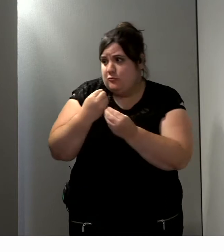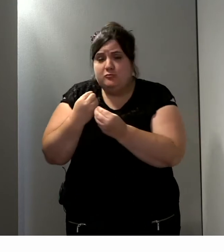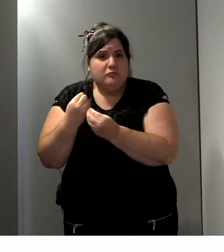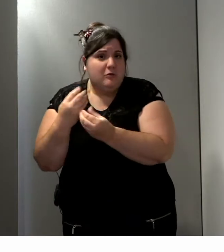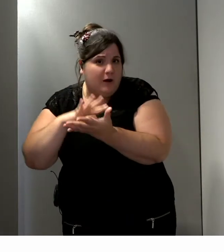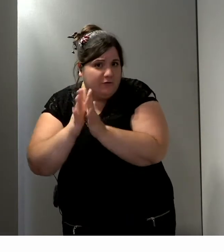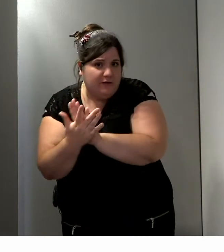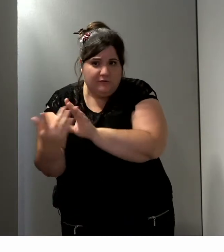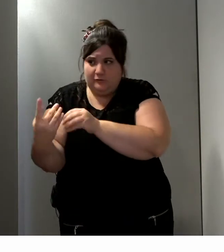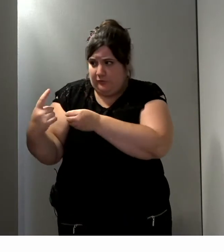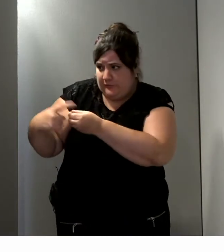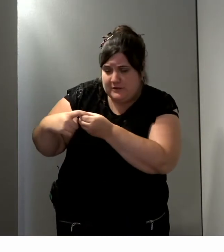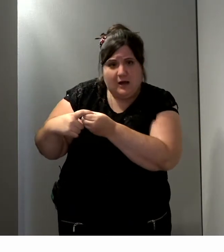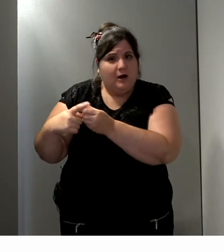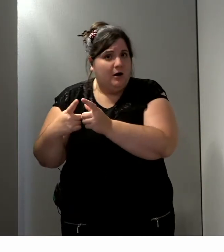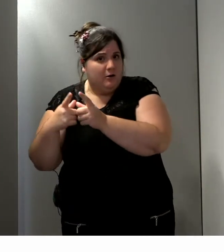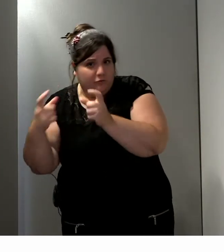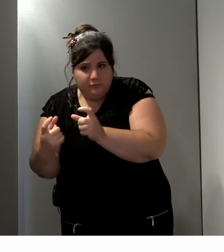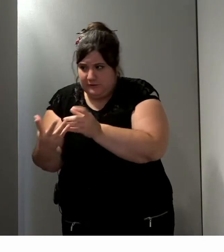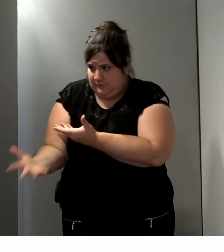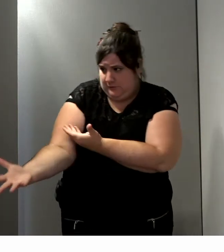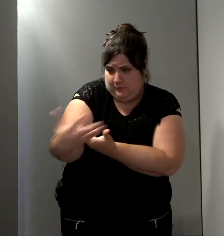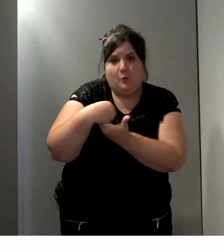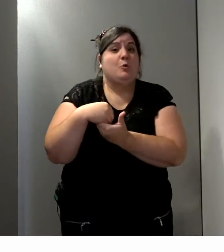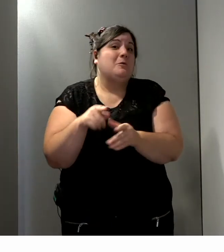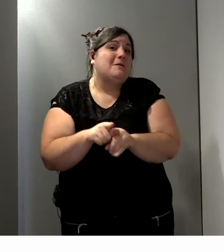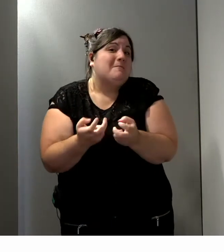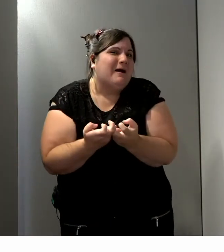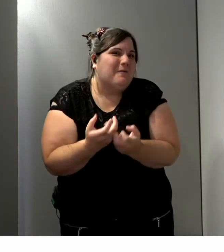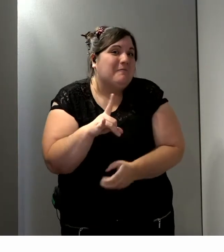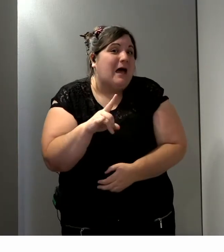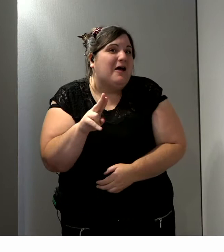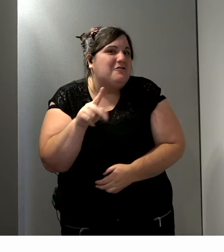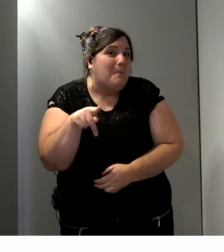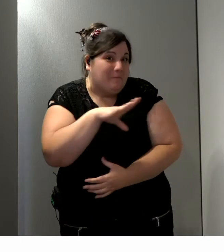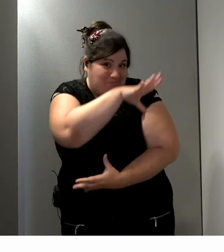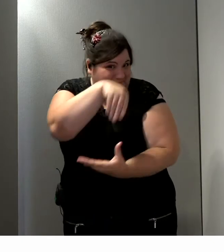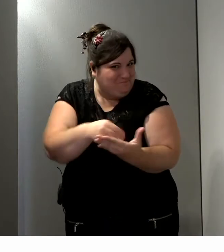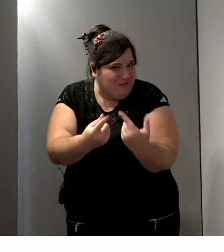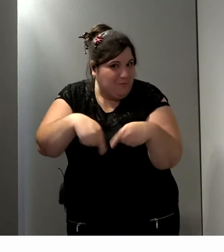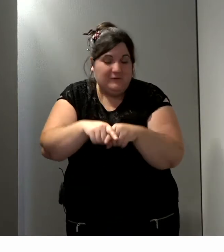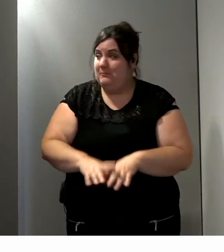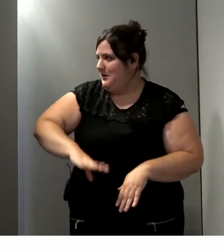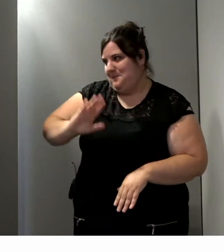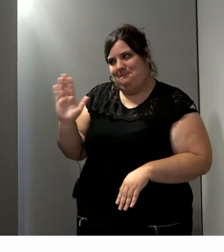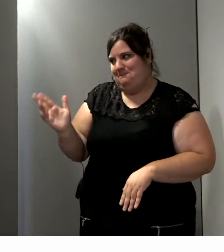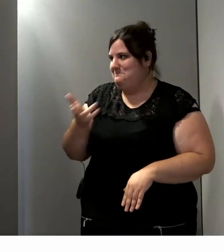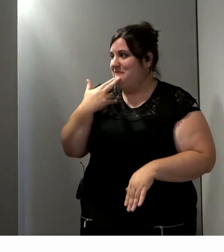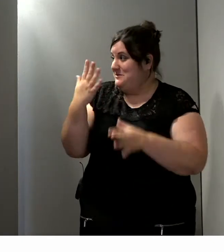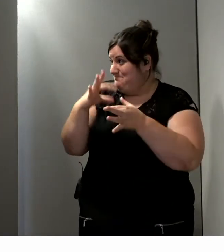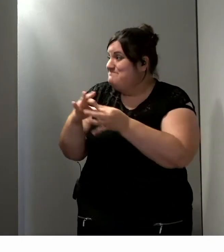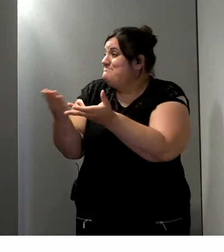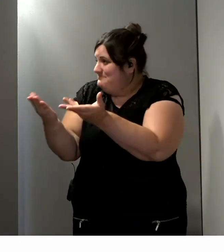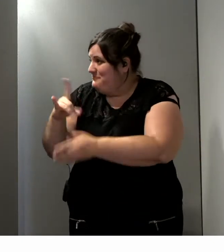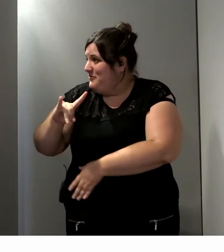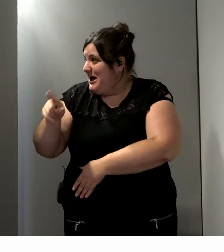entrepreneurs d'ailleurs qui sont là, puisque HUP fait partie de notre commission. Eh ben, c'est parfait, je ne pouvais pas mieux faire. Transmission, alors HUP.